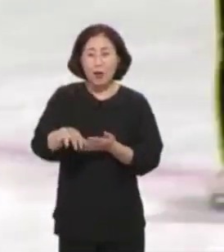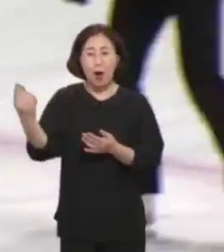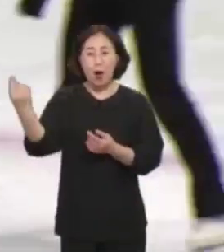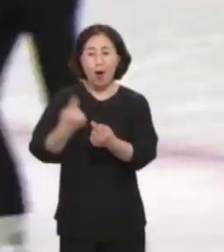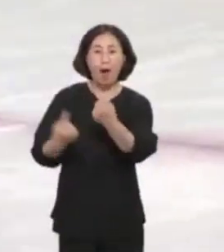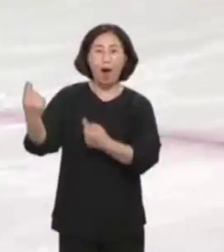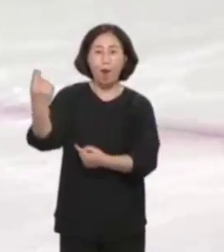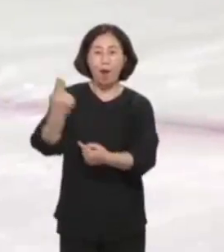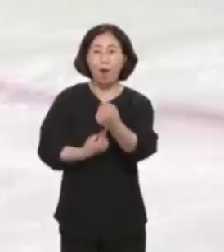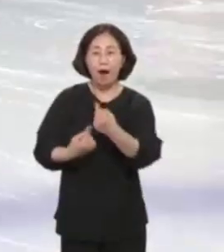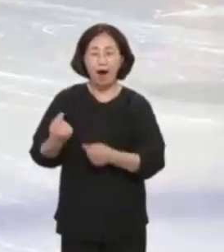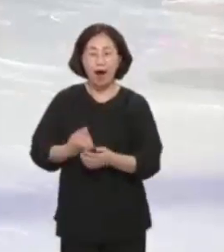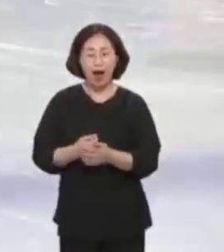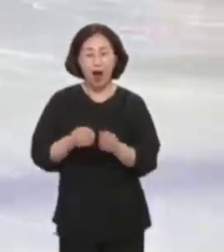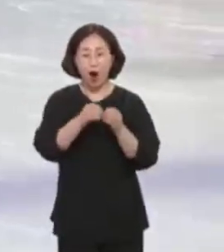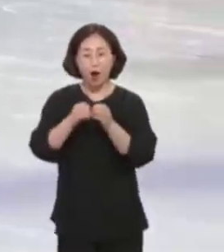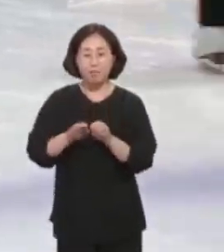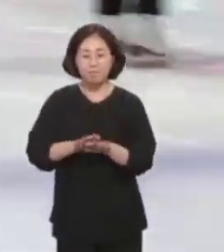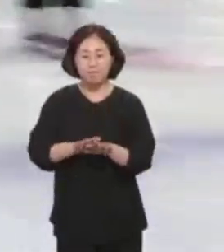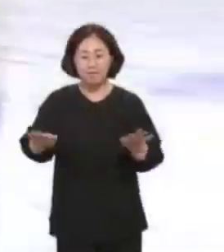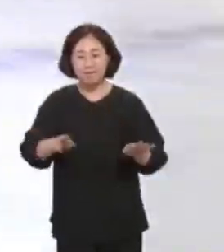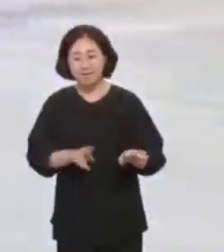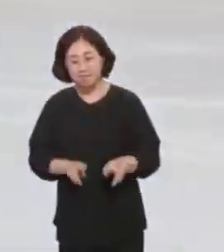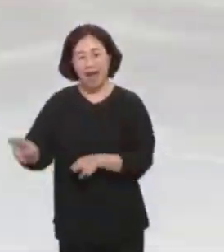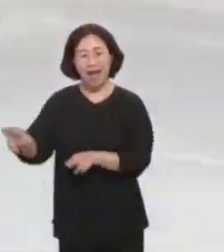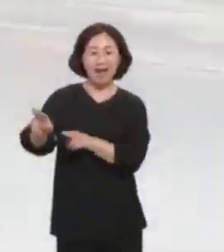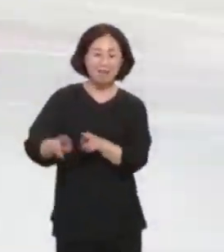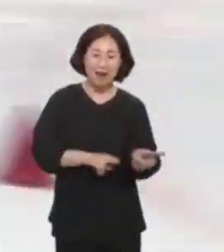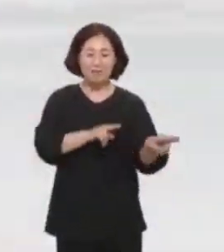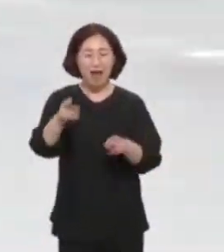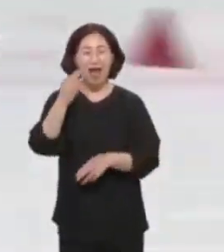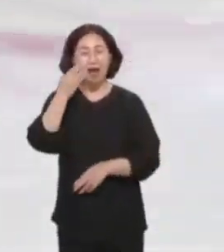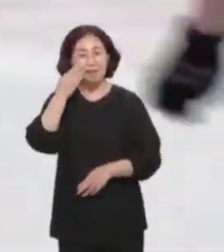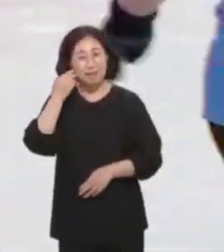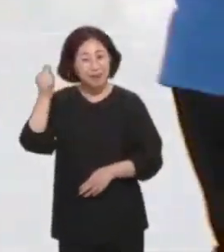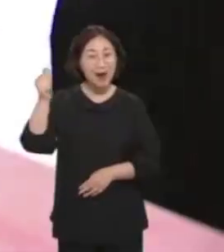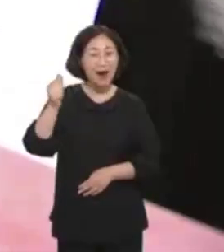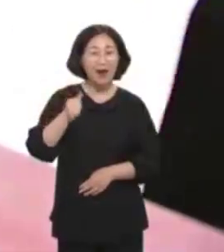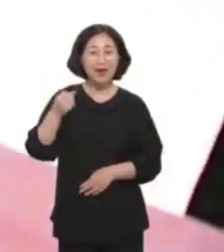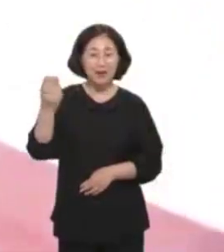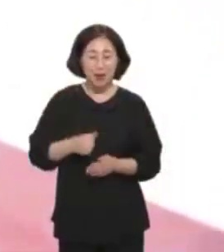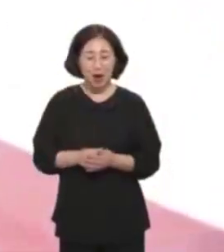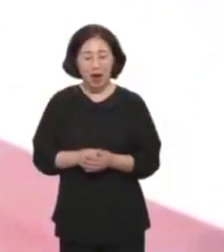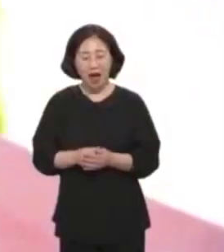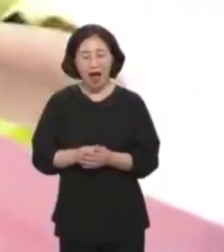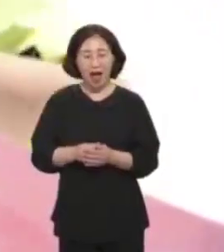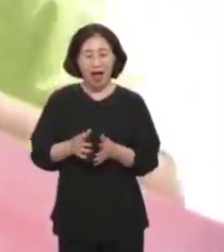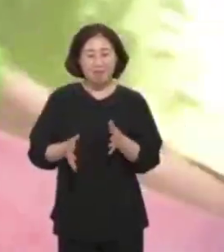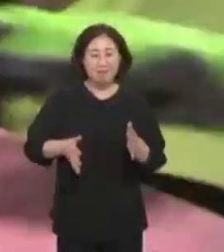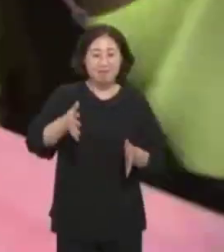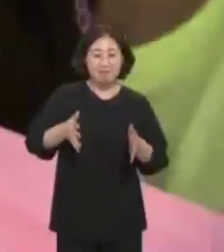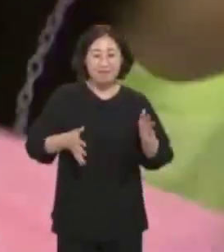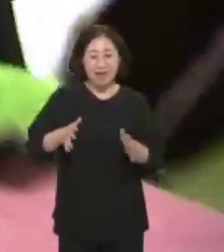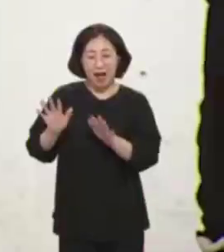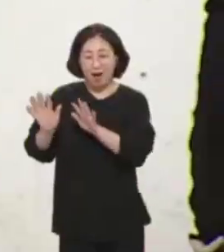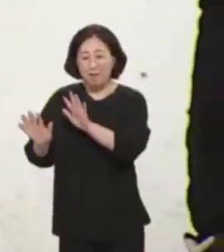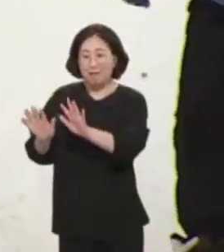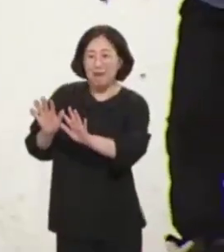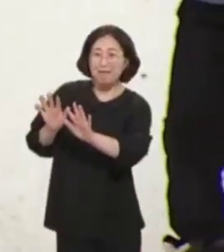가득합니다. 얼음 위를 휘저으며 능숙한 솜씨를 뽐내는가 하면 스케이트가 익숙하지 않은 듯 벽면을